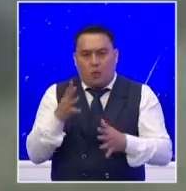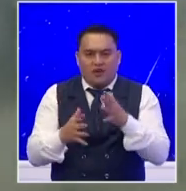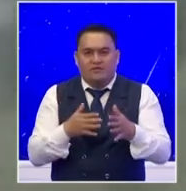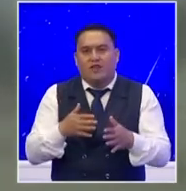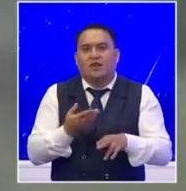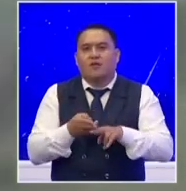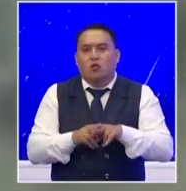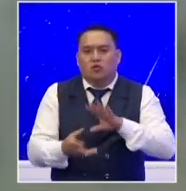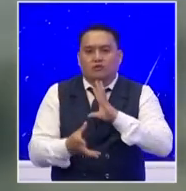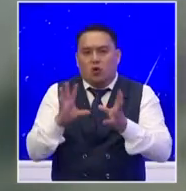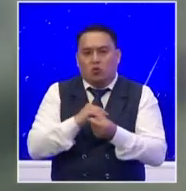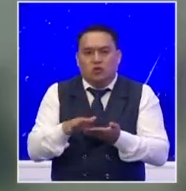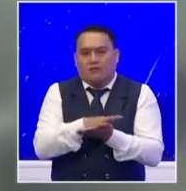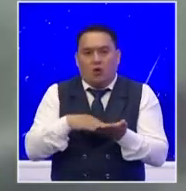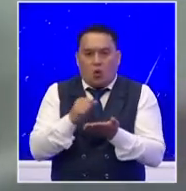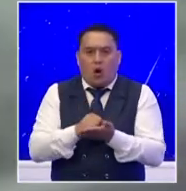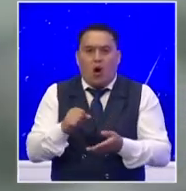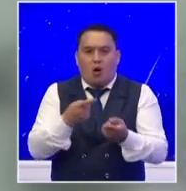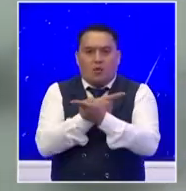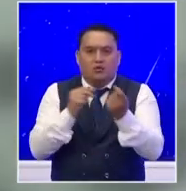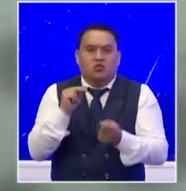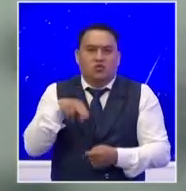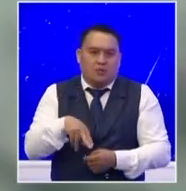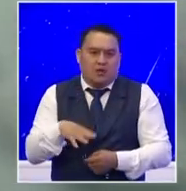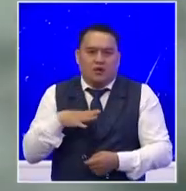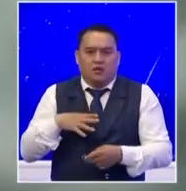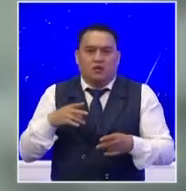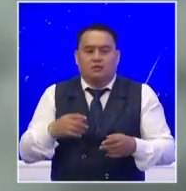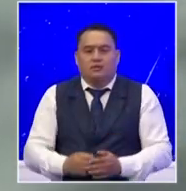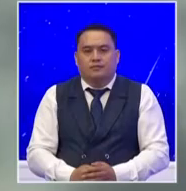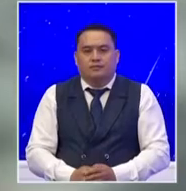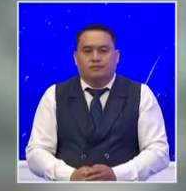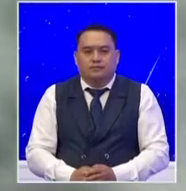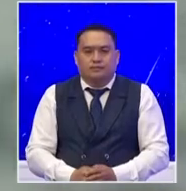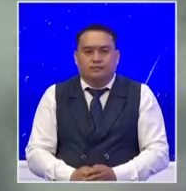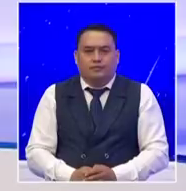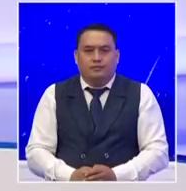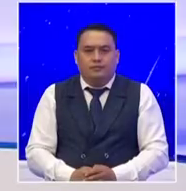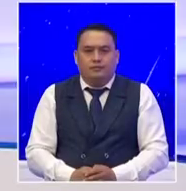ветра. В пострадавшем районе объявлена чрезвычайная ситуация техногенного характера.